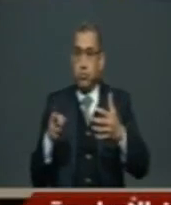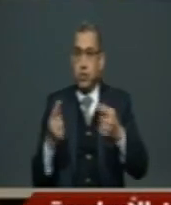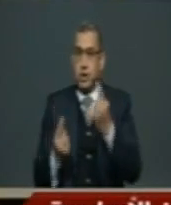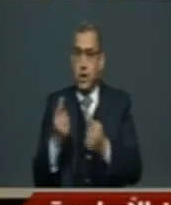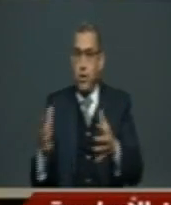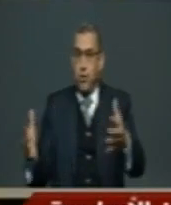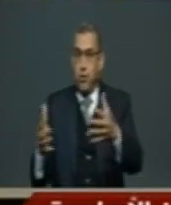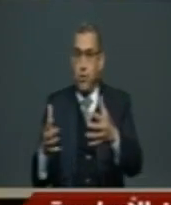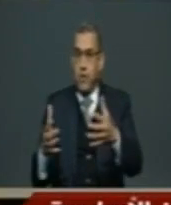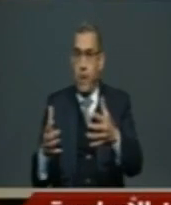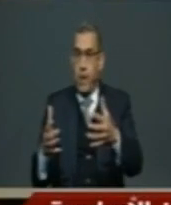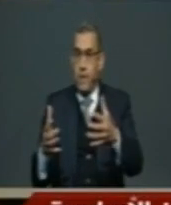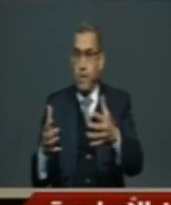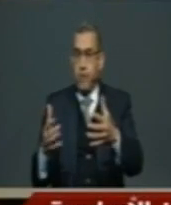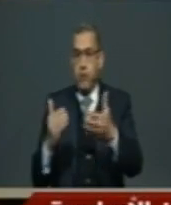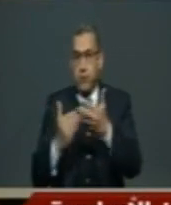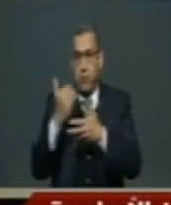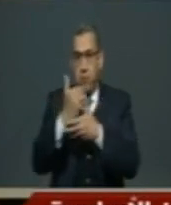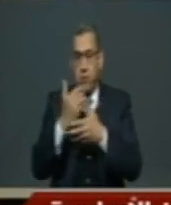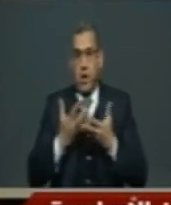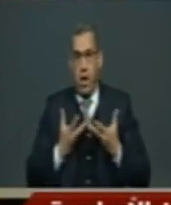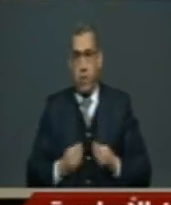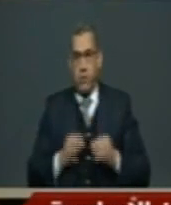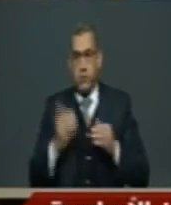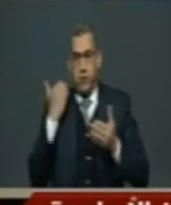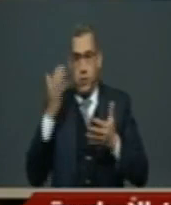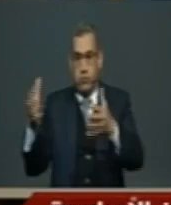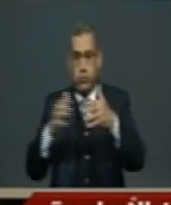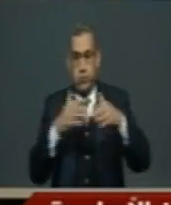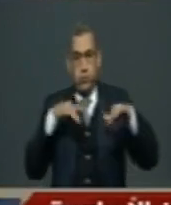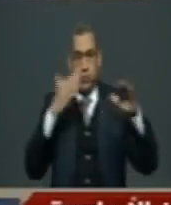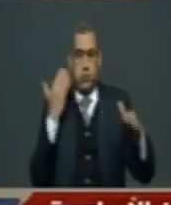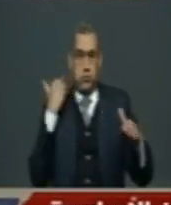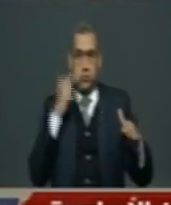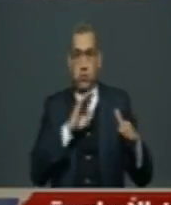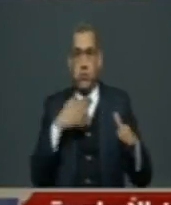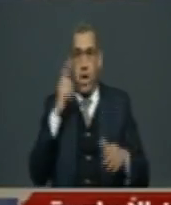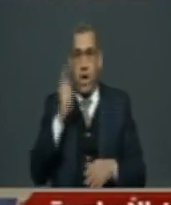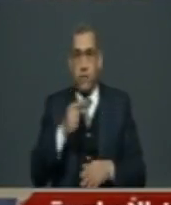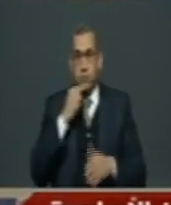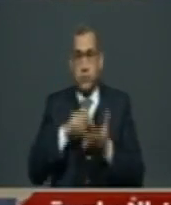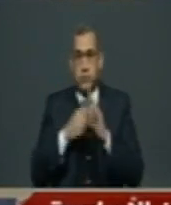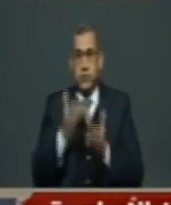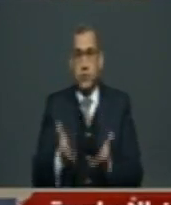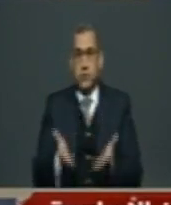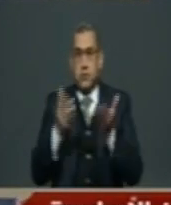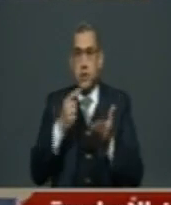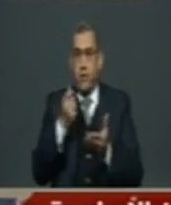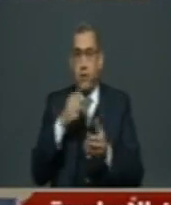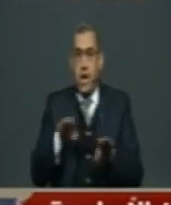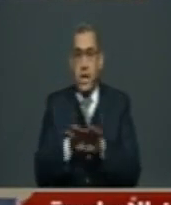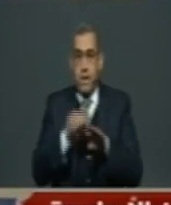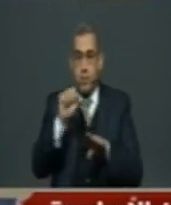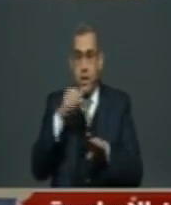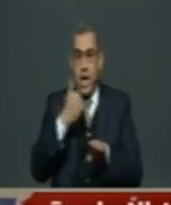وفي مستوى امن من هذا الموضوع. ووجهتم سيادتكم ان احنا رفعنا سعر الاردب